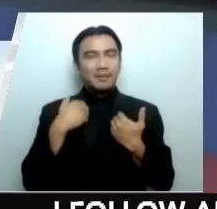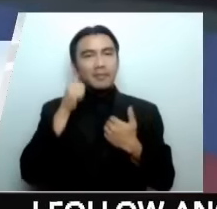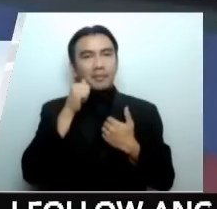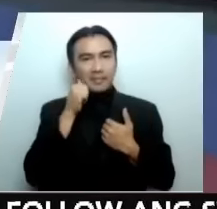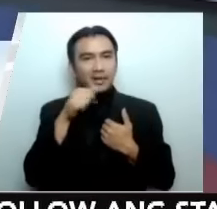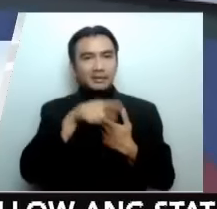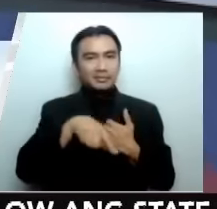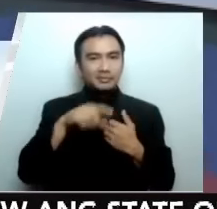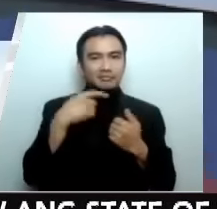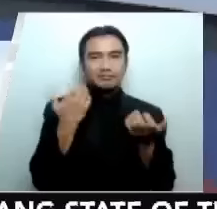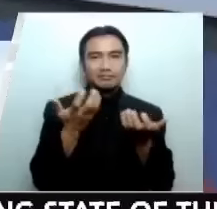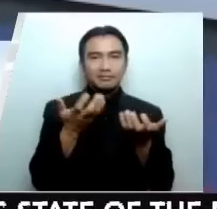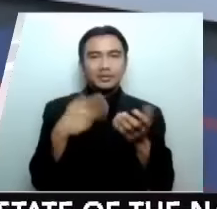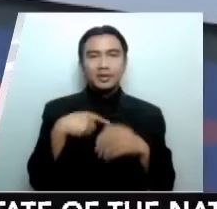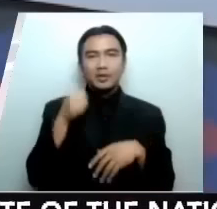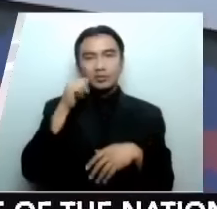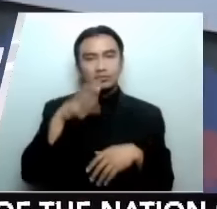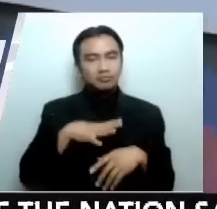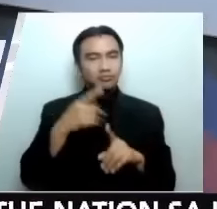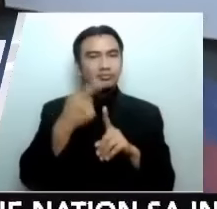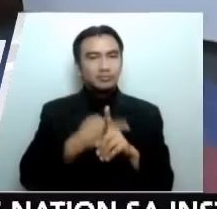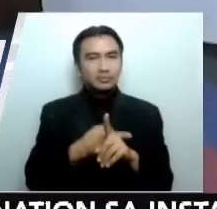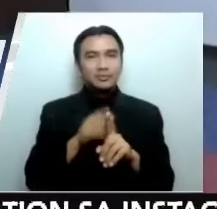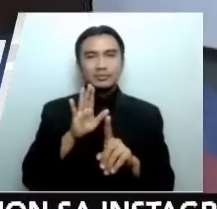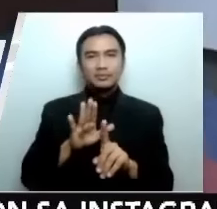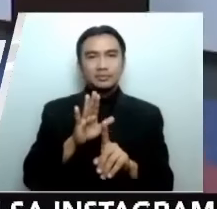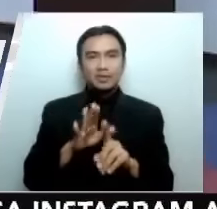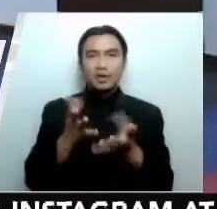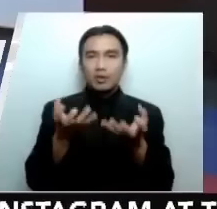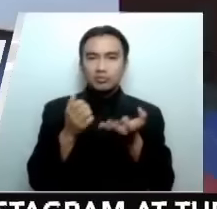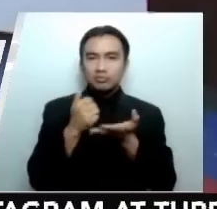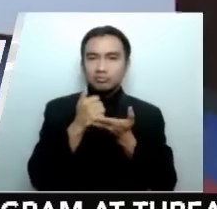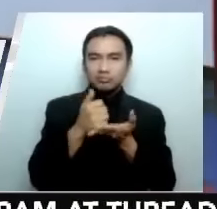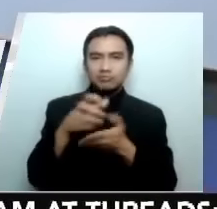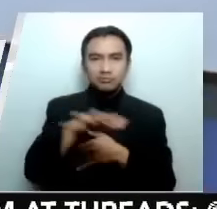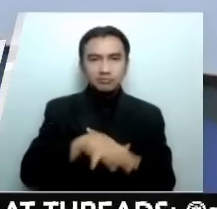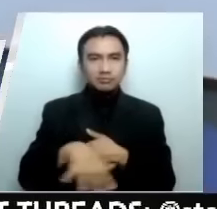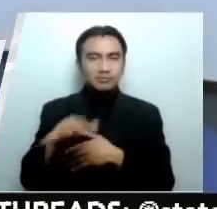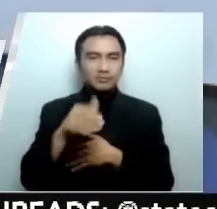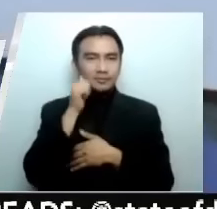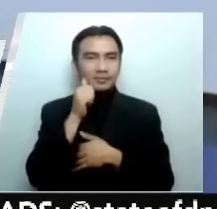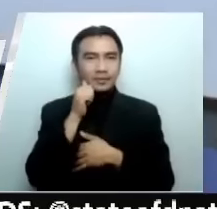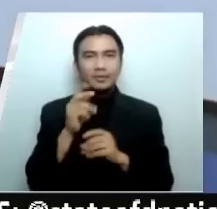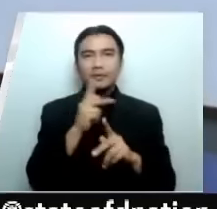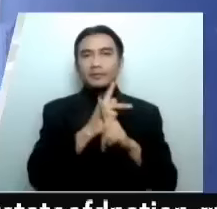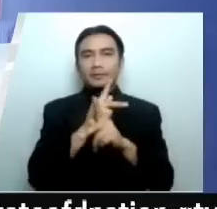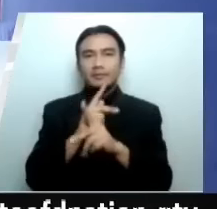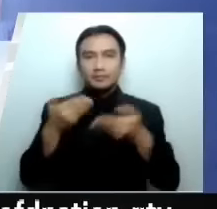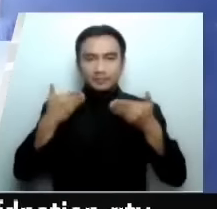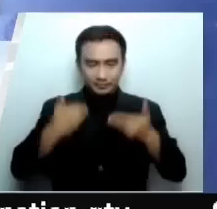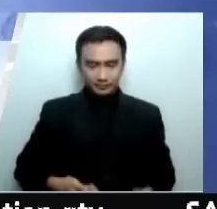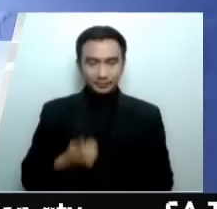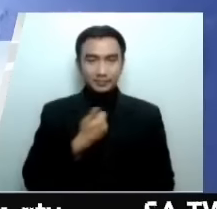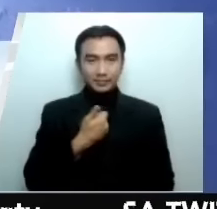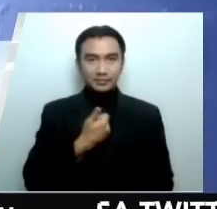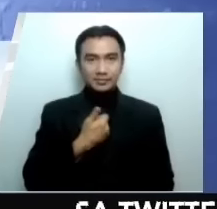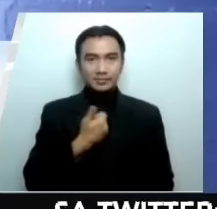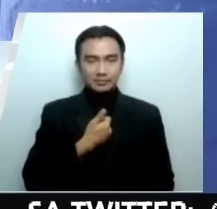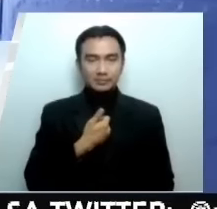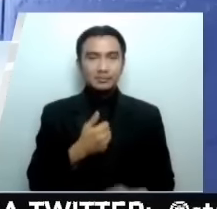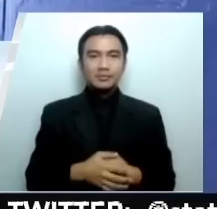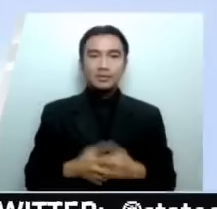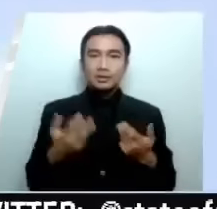ng Women's Month, nais daw ng Senshi Dojo na tulungan ang mga kababaihan na protektahan ang kanilang mga sarili. Sa training session na ito,